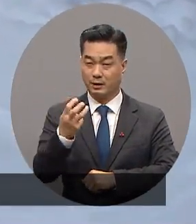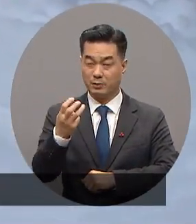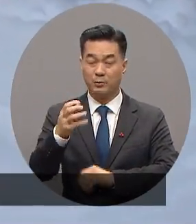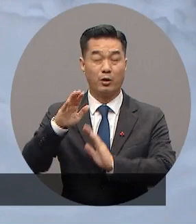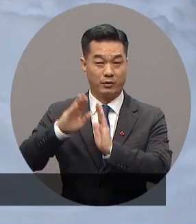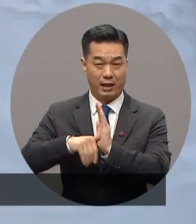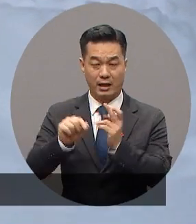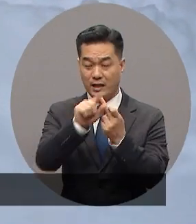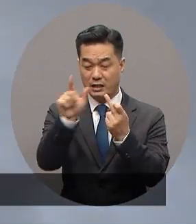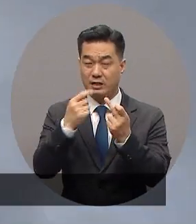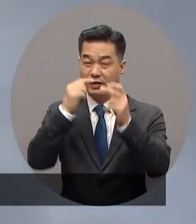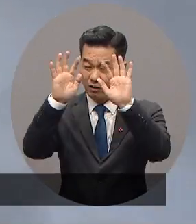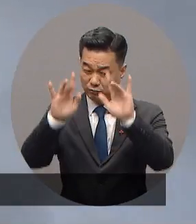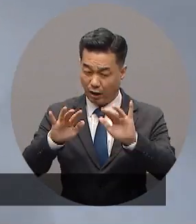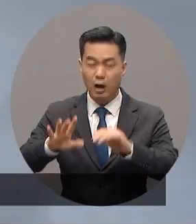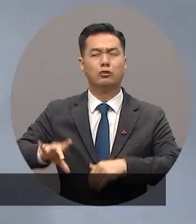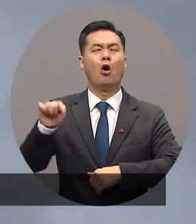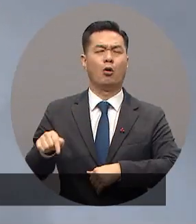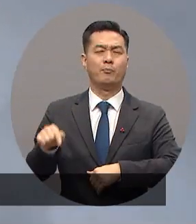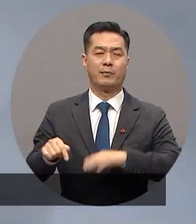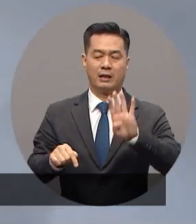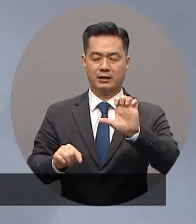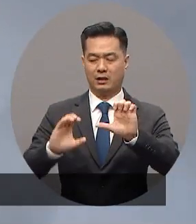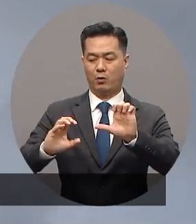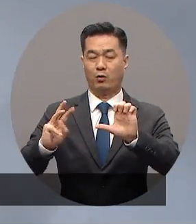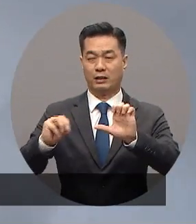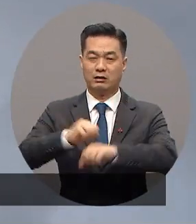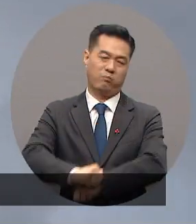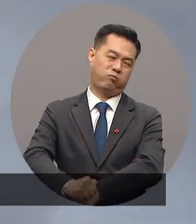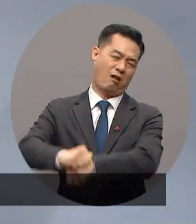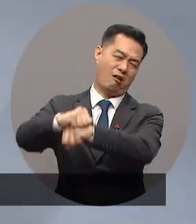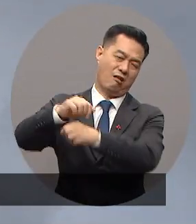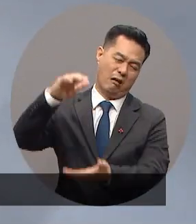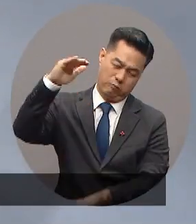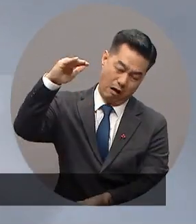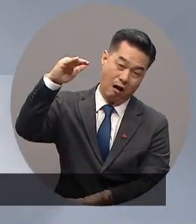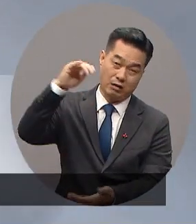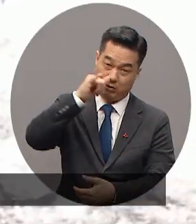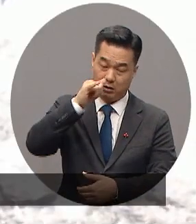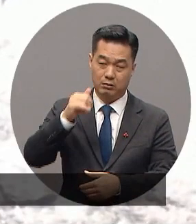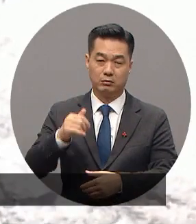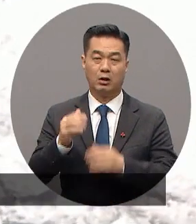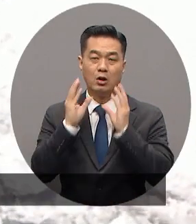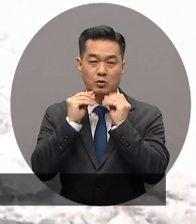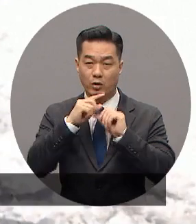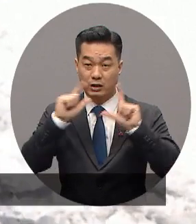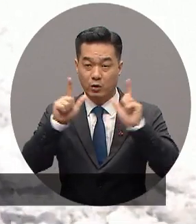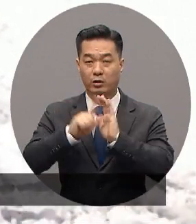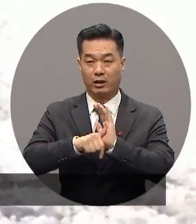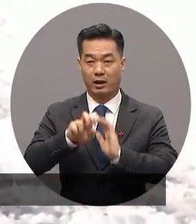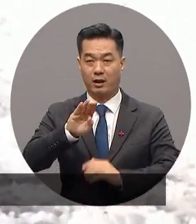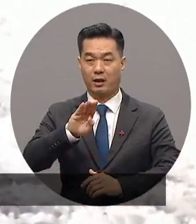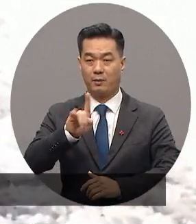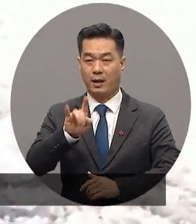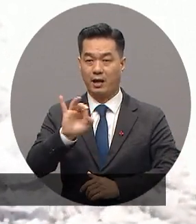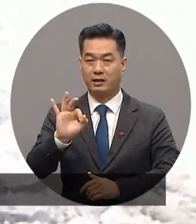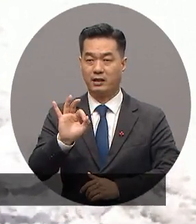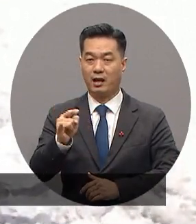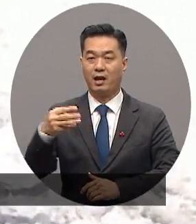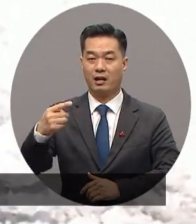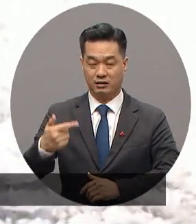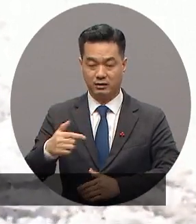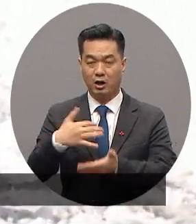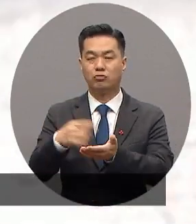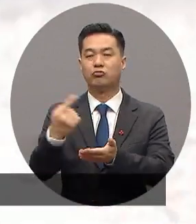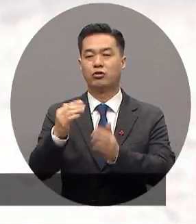12월 적설량으로는 최고인 45cm의 눈이 쌓였습니다. 주말 동안 독일 바이에른 지역에는 수천 가구의 전기